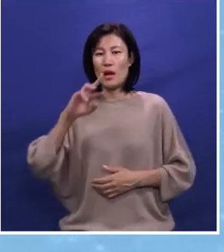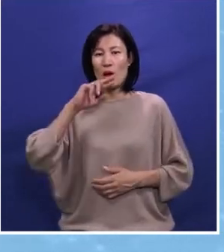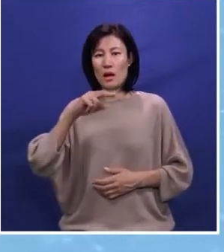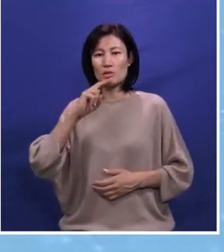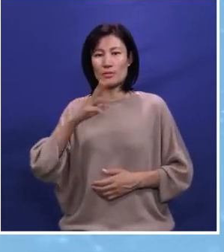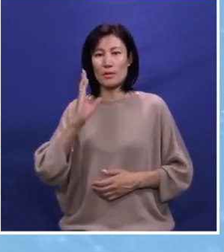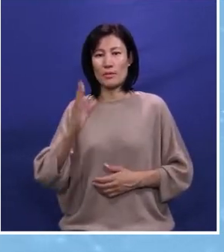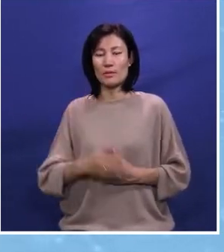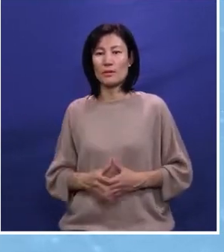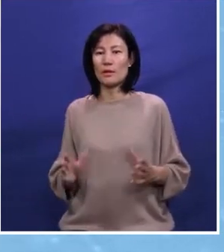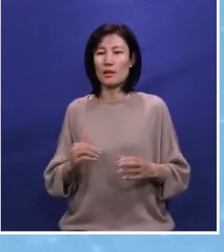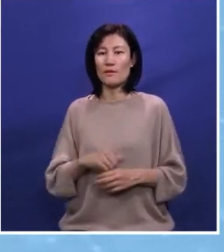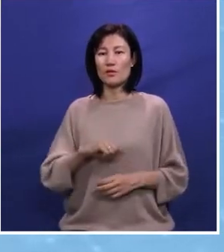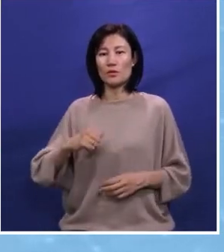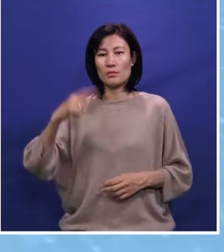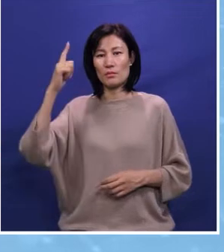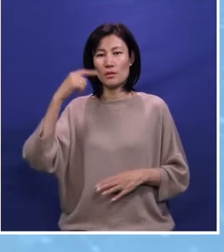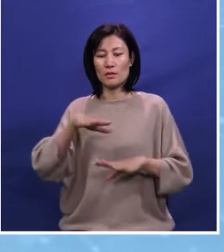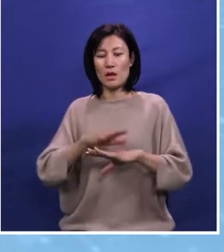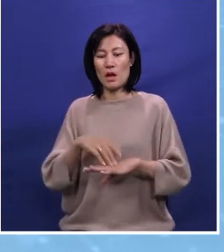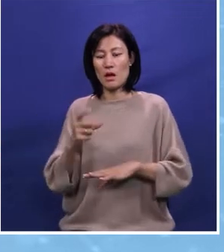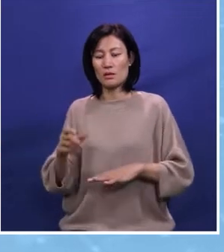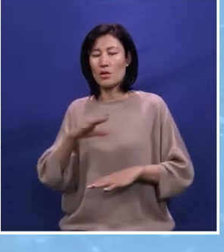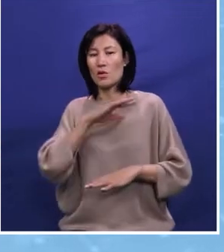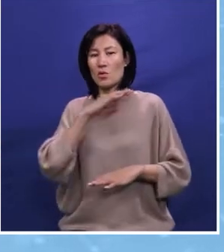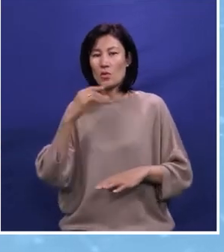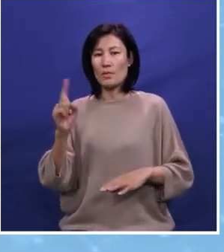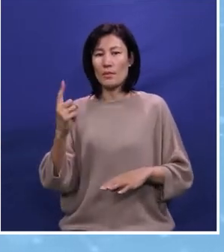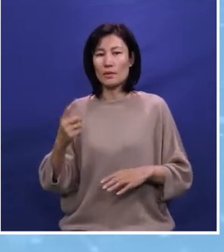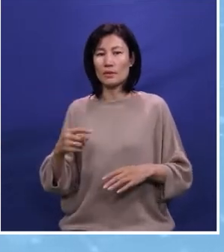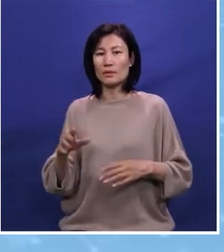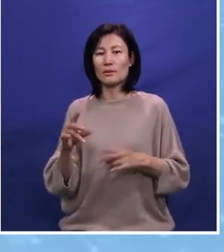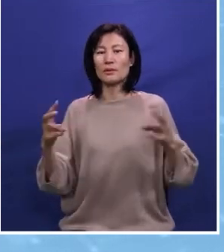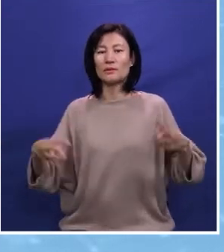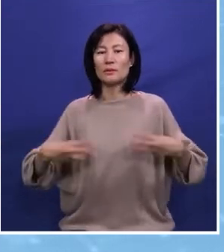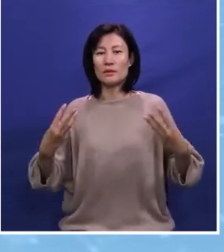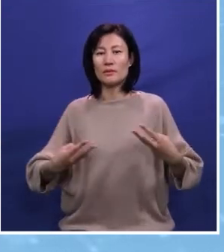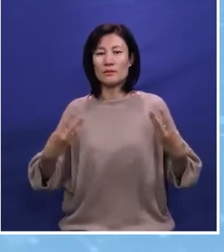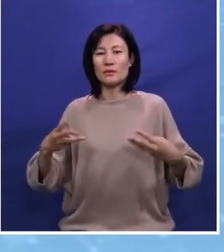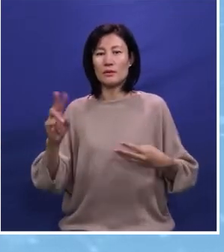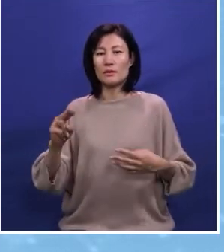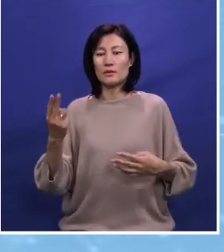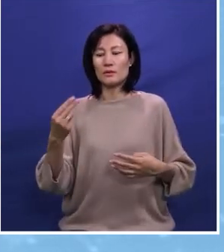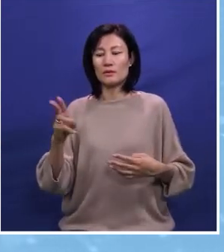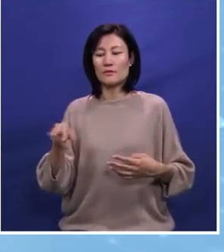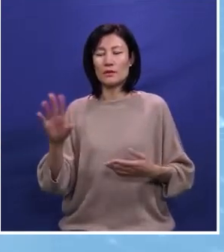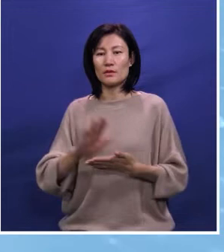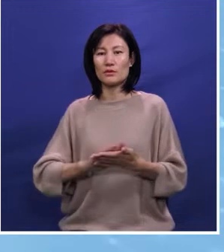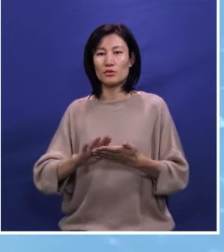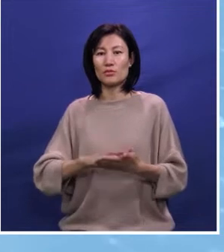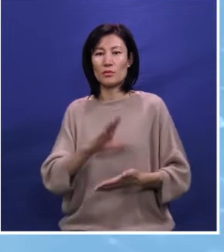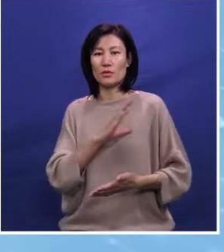бар. Енді главный білесіздер, мына адам шоғырланатын жерде бірінші кезекте дезинфекциялық жұмыс. Дезинфекциялық жұмыс